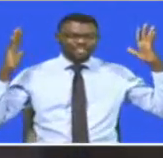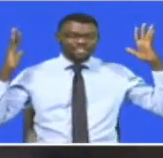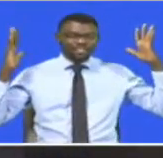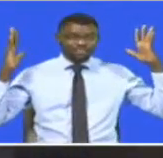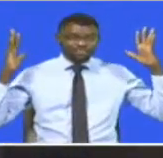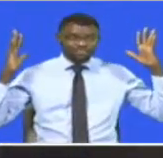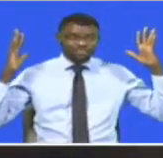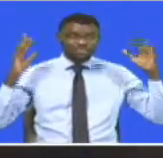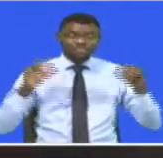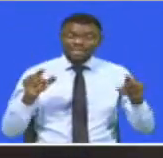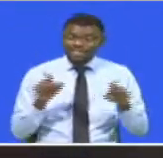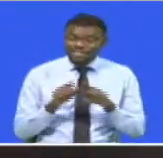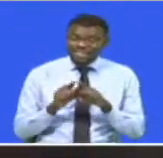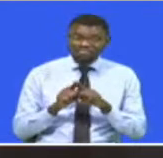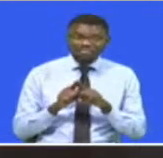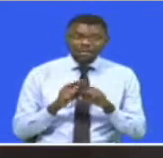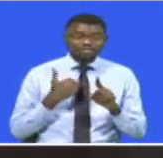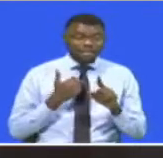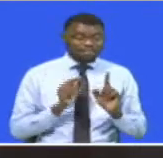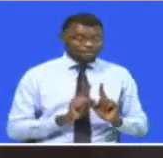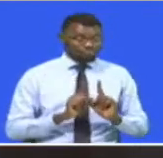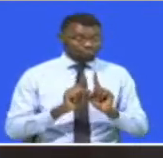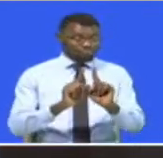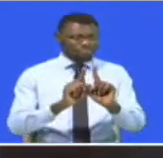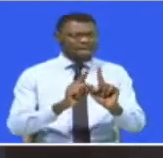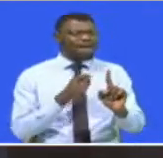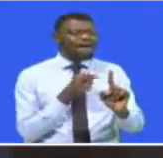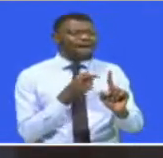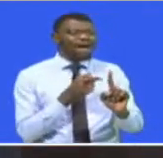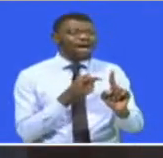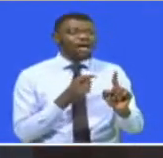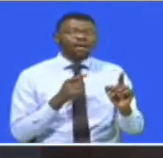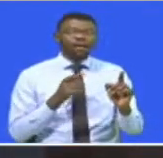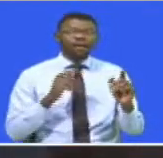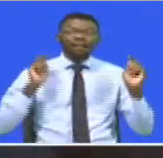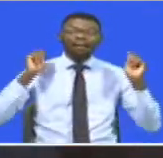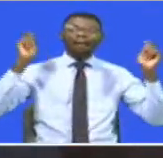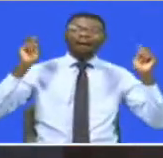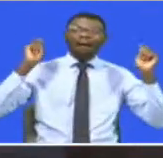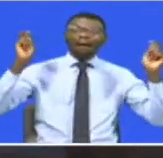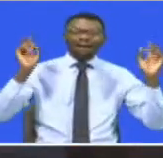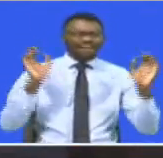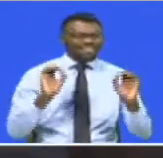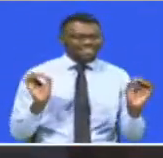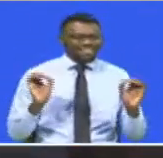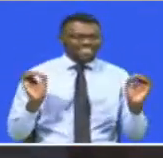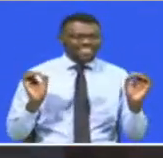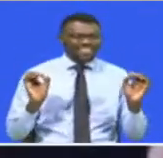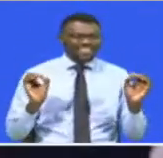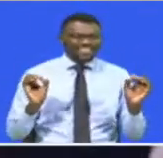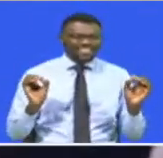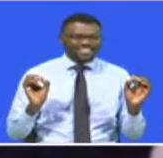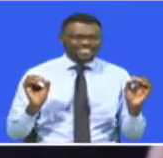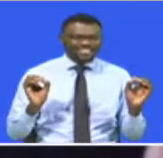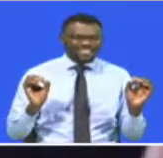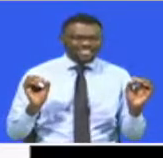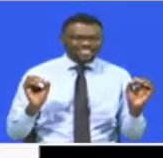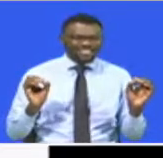Na nikisema nimeandamana inakaa kama ni maandamano. Okay.